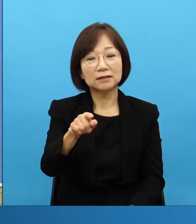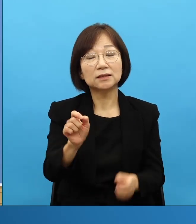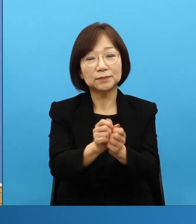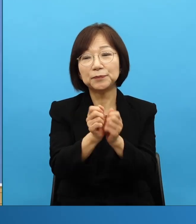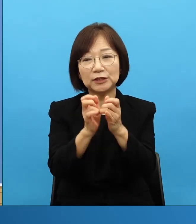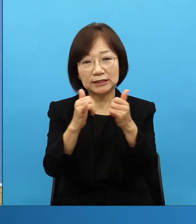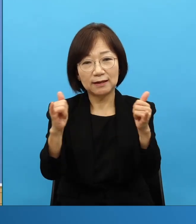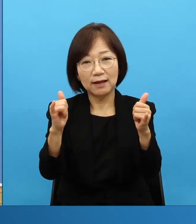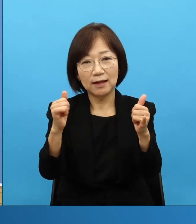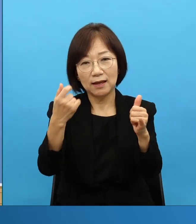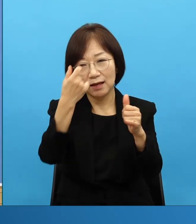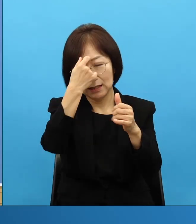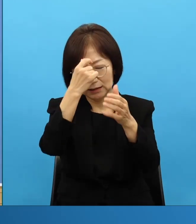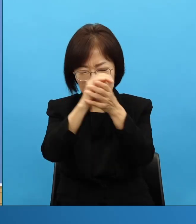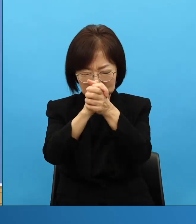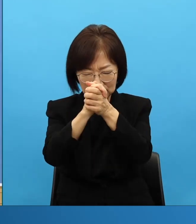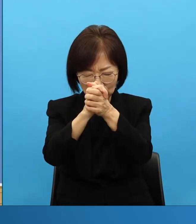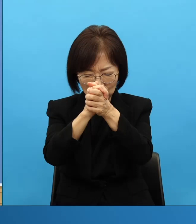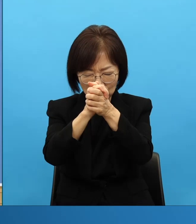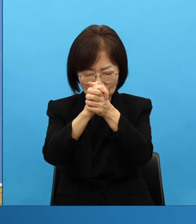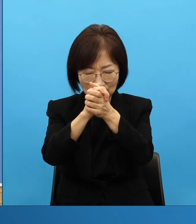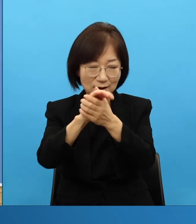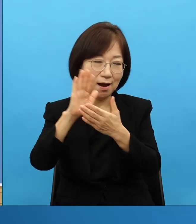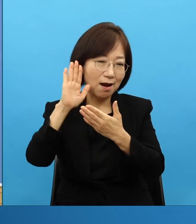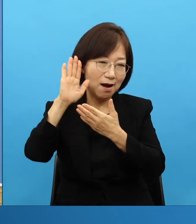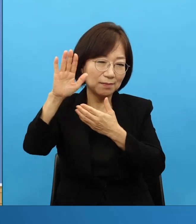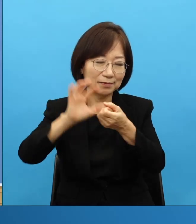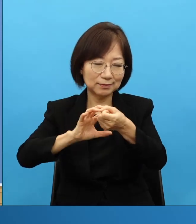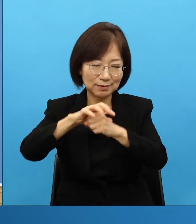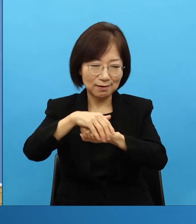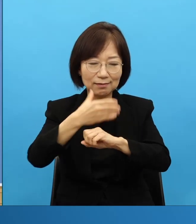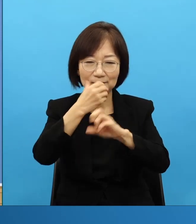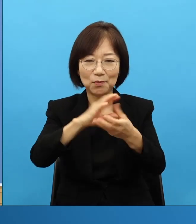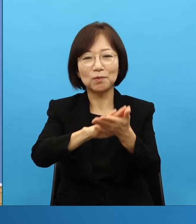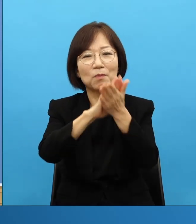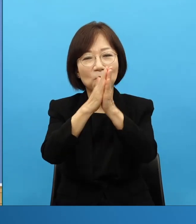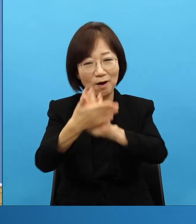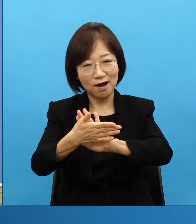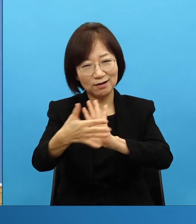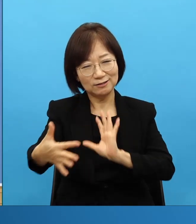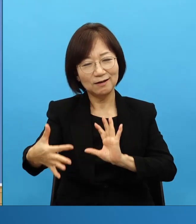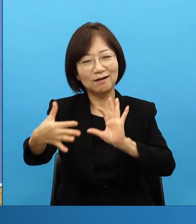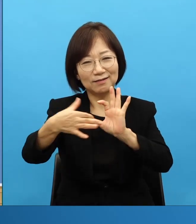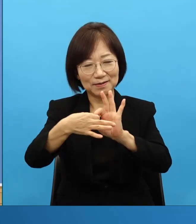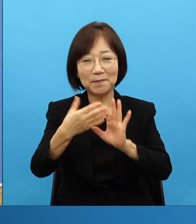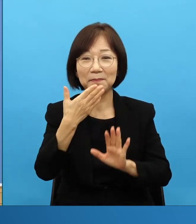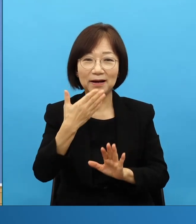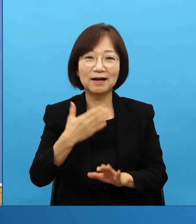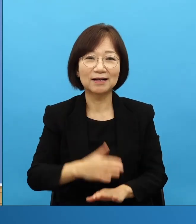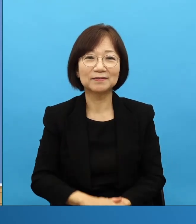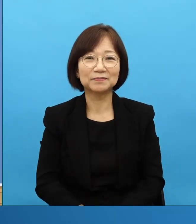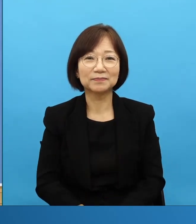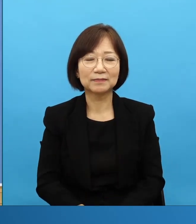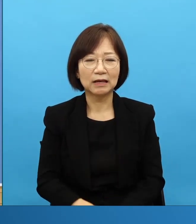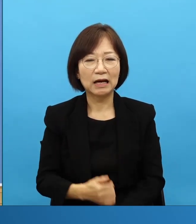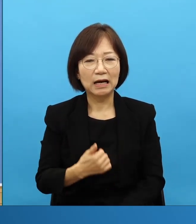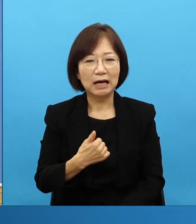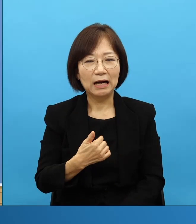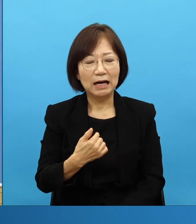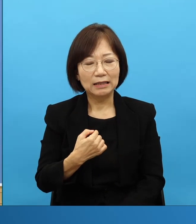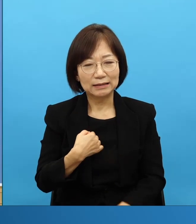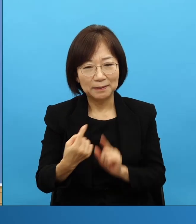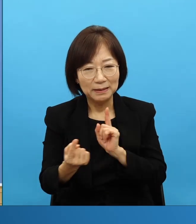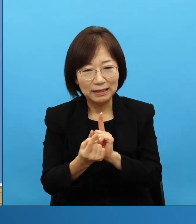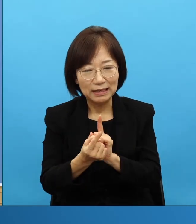보이지만요. 나중에 세계복음화 연결될 수 있어요. to the Busan Emmanuel 그렇죠. Church. And it seems small, but that will be connected to world 조금 evangelization. 미안하더라고요. And I was